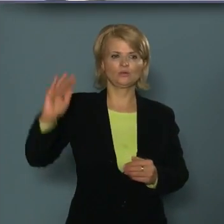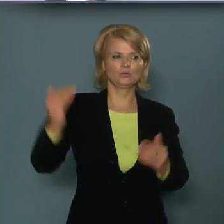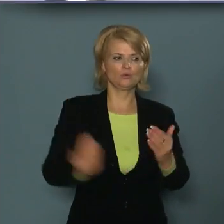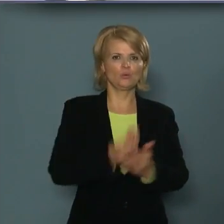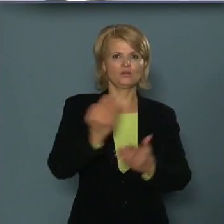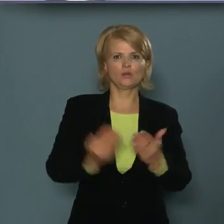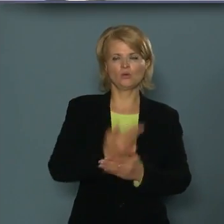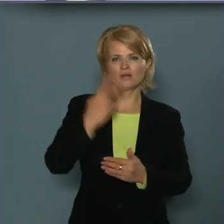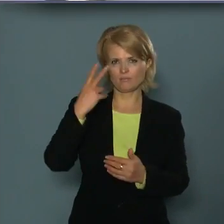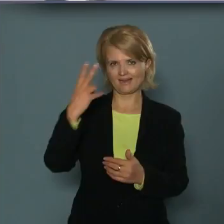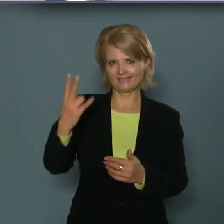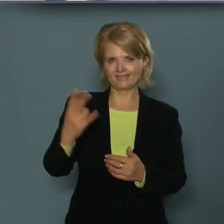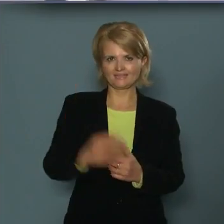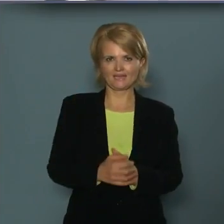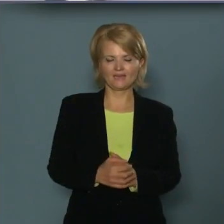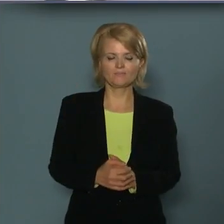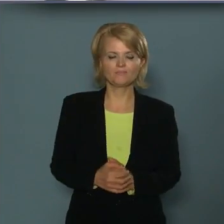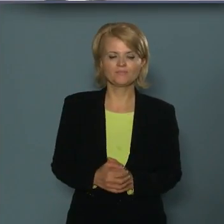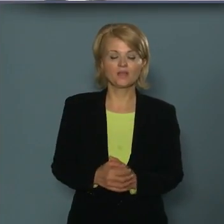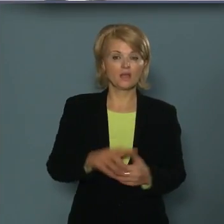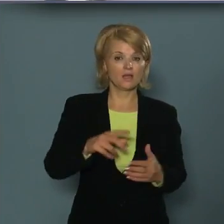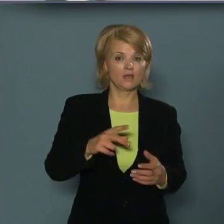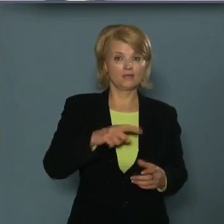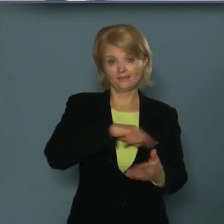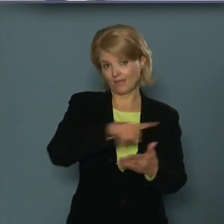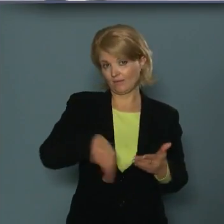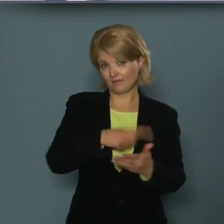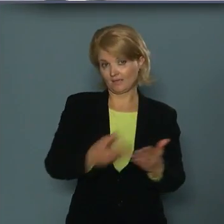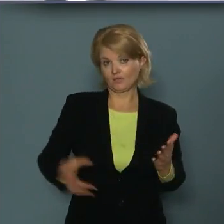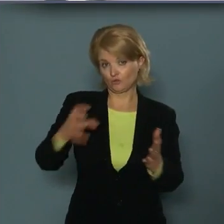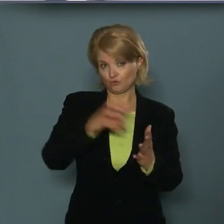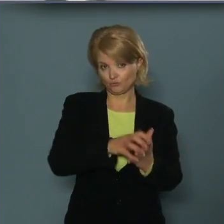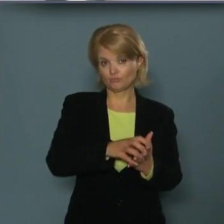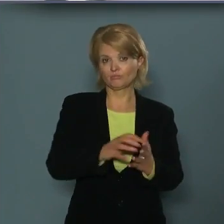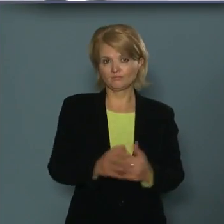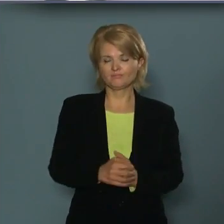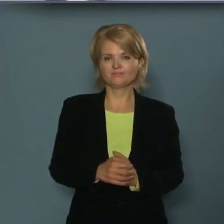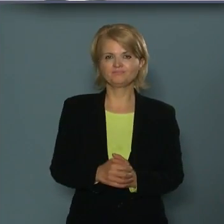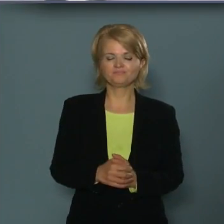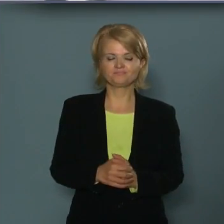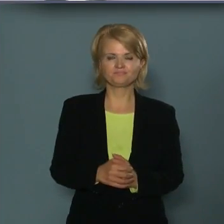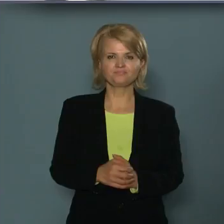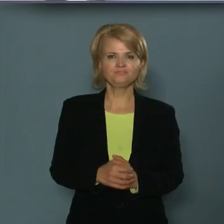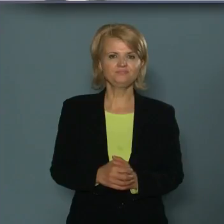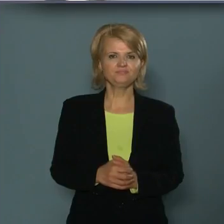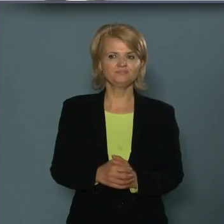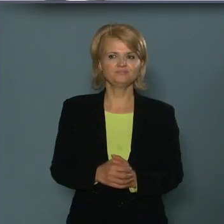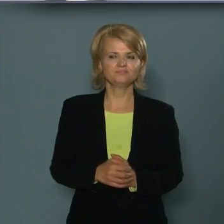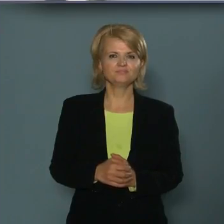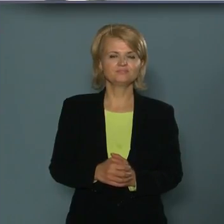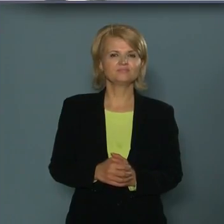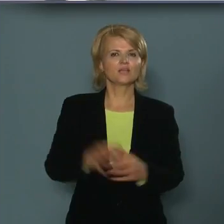újra-újra megnézték, vagy megnézhették, mert hiszen megjelent DVD-n is, akkor egyre